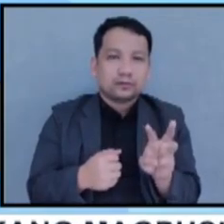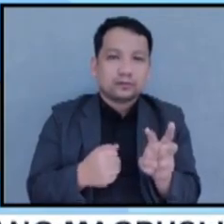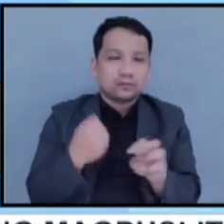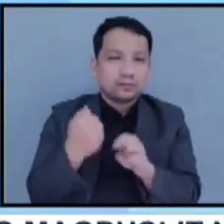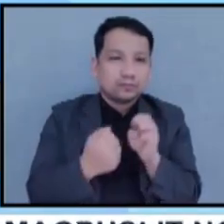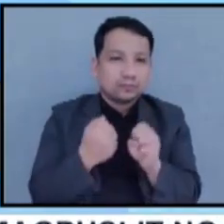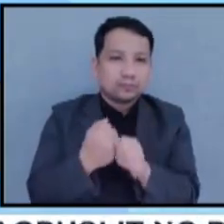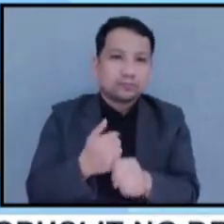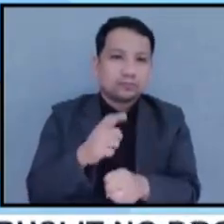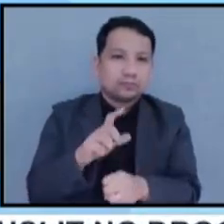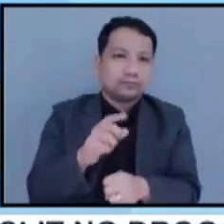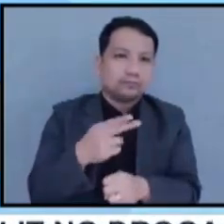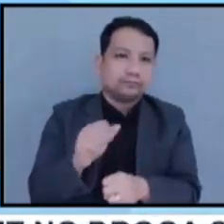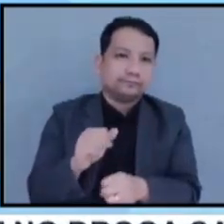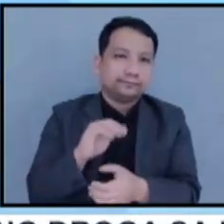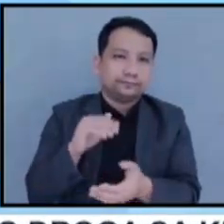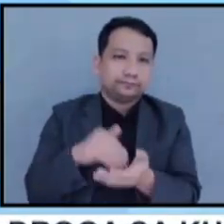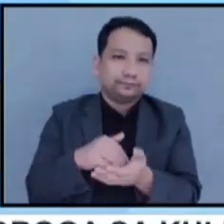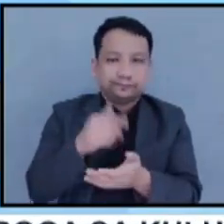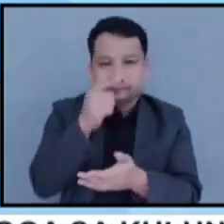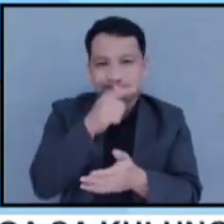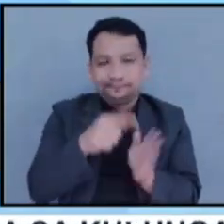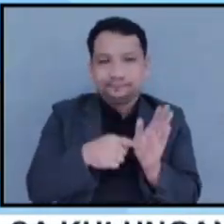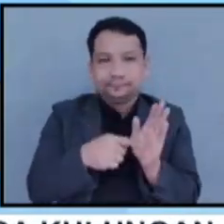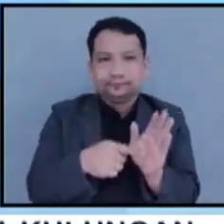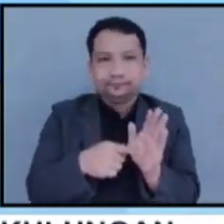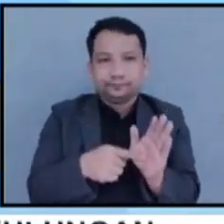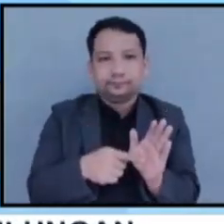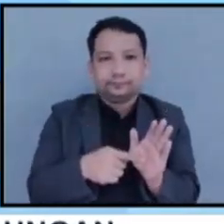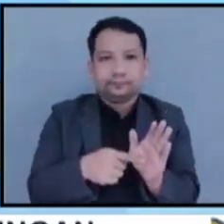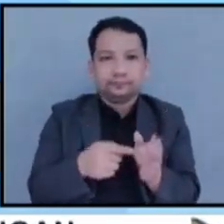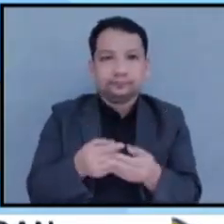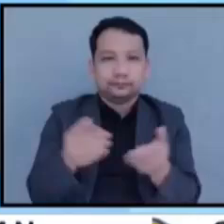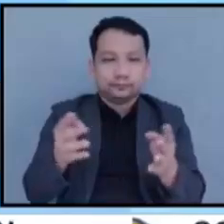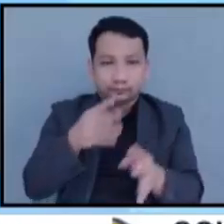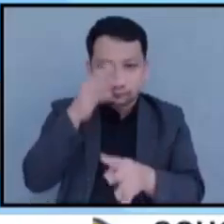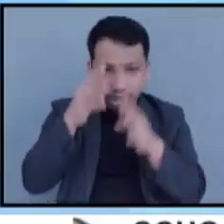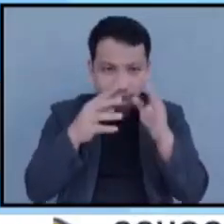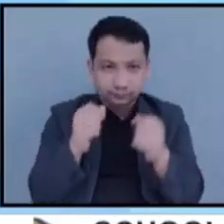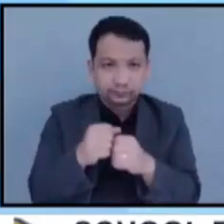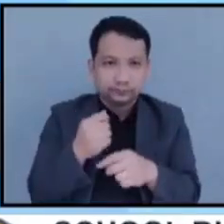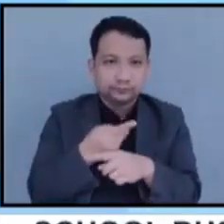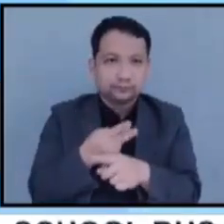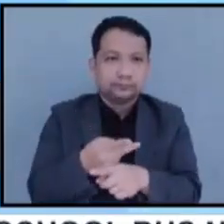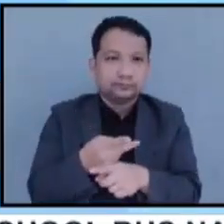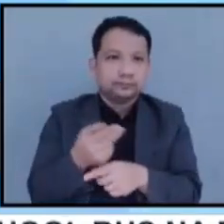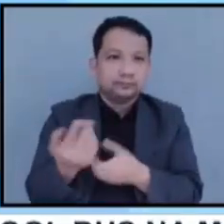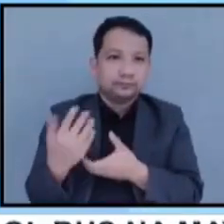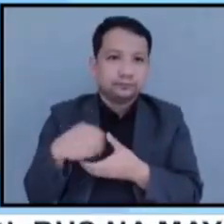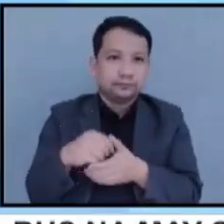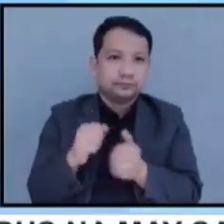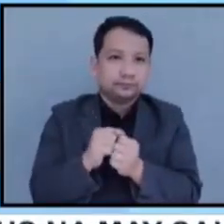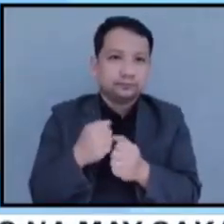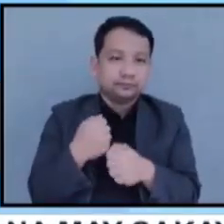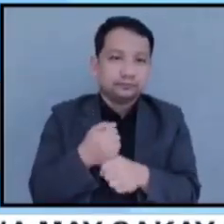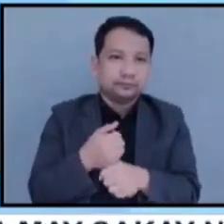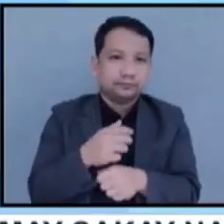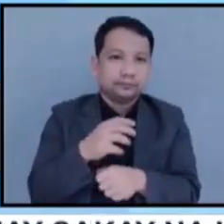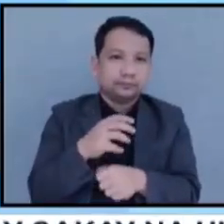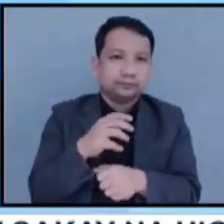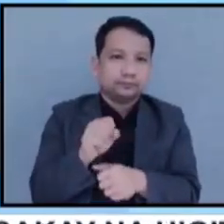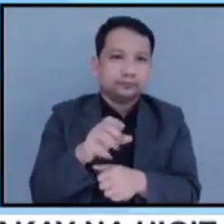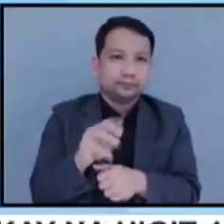of the likha ng Central Luzon. It's a showcase po namin yung mga innovative products po na ginawa ng ating mga